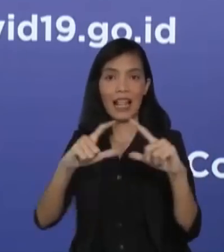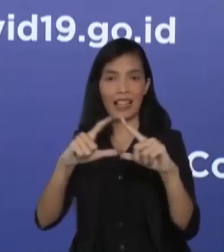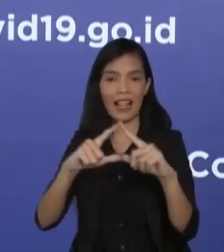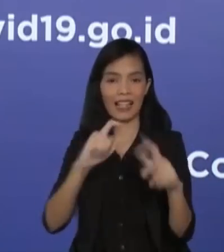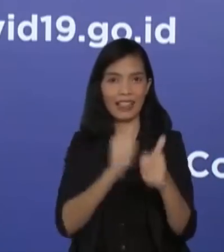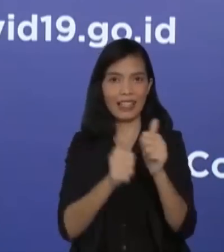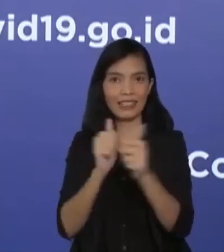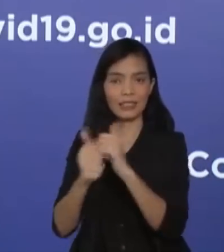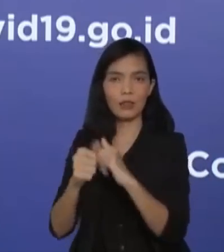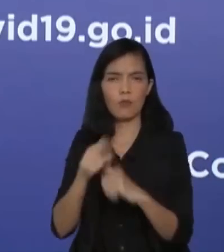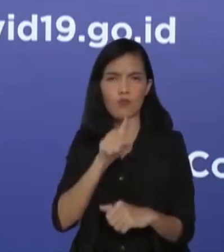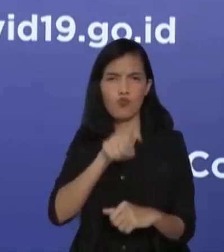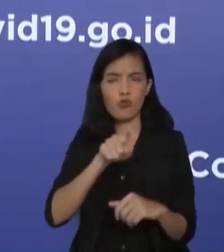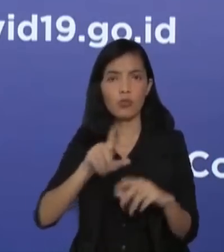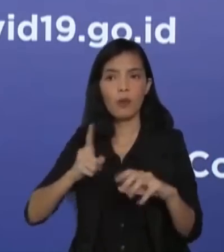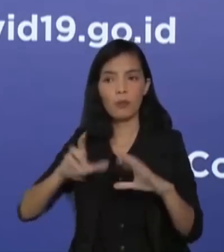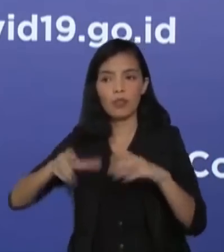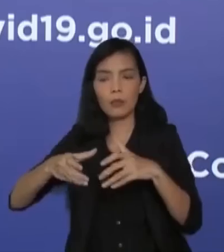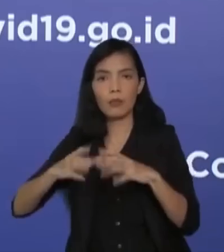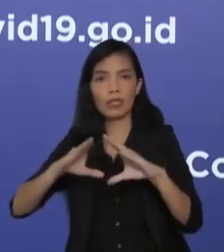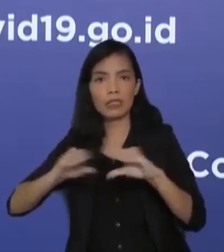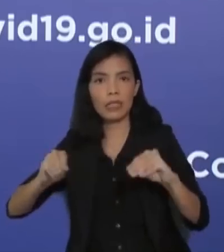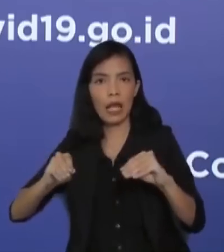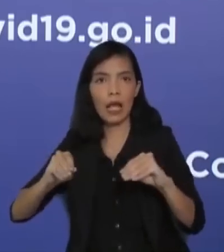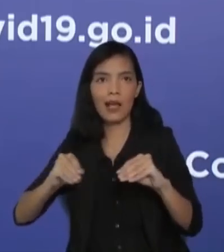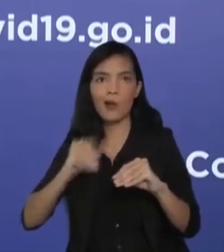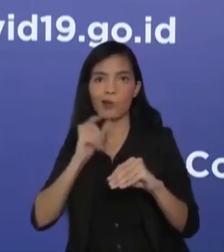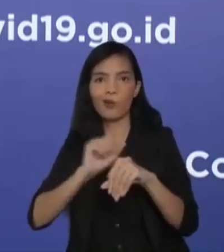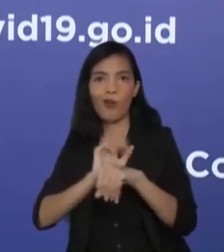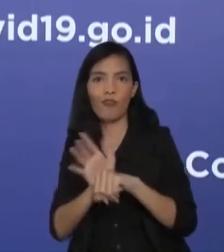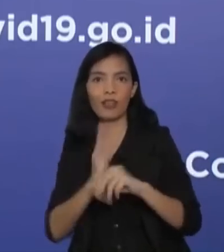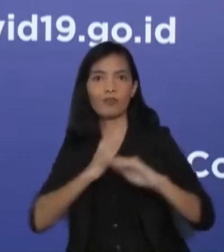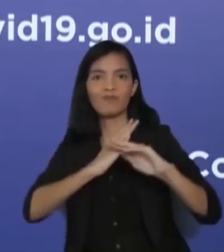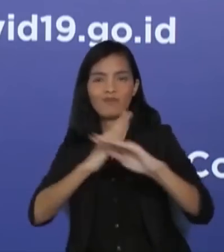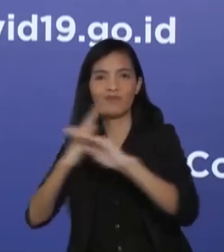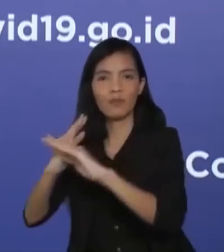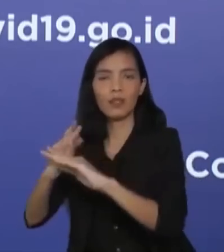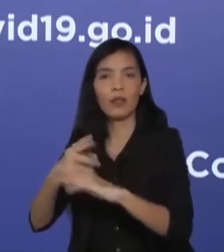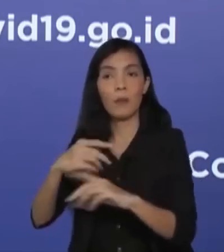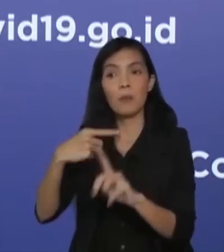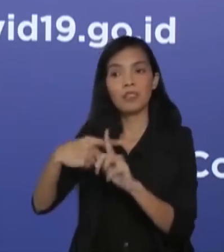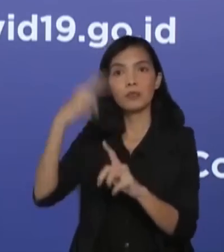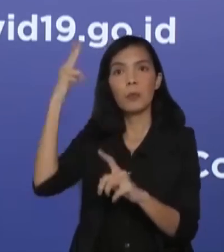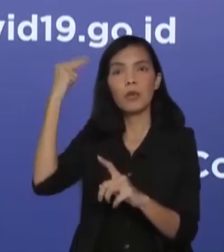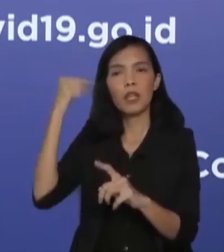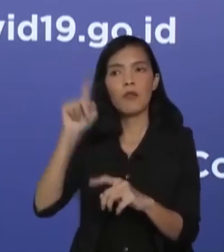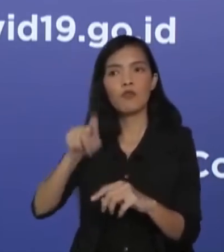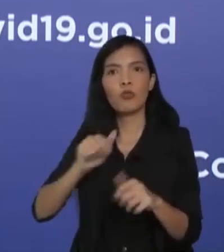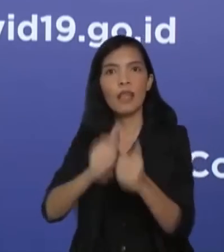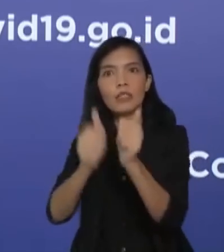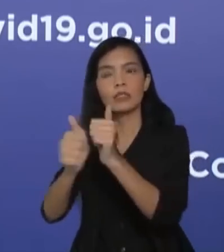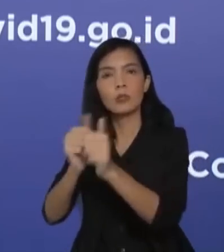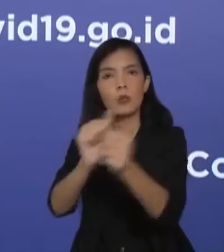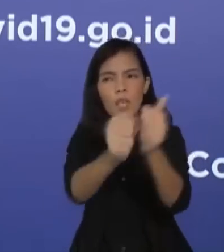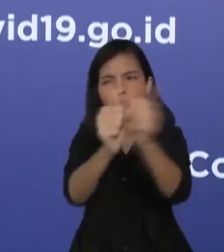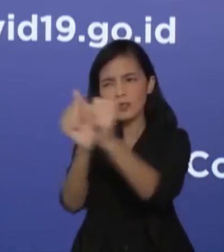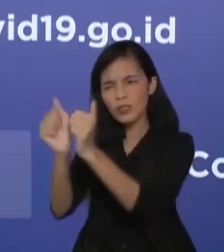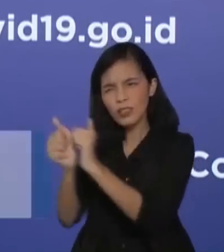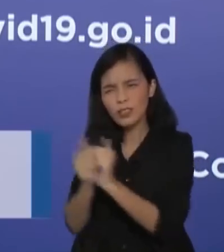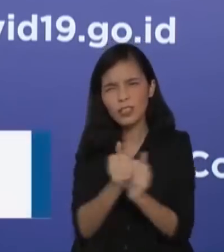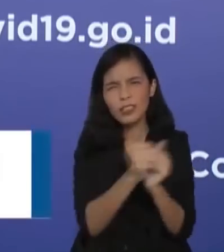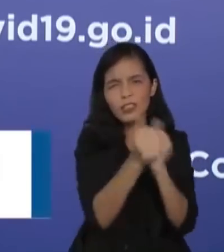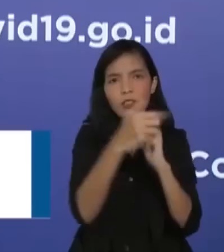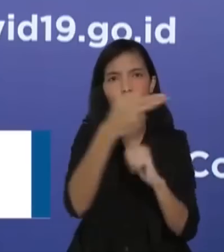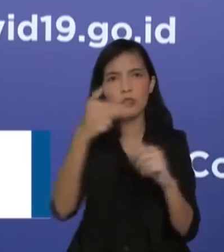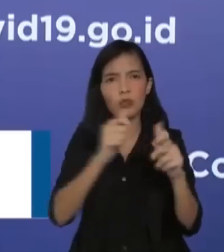diperlukan karena gugus tugas dan pemerintah tentunya membutuhkan tes dalam skala yang masif, dan tentunya untuk melakukan tes